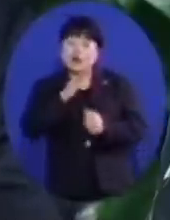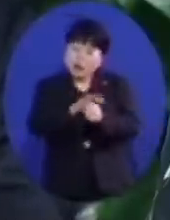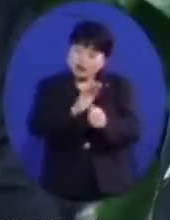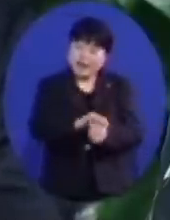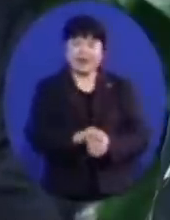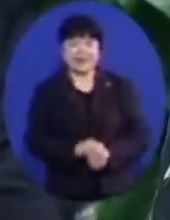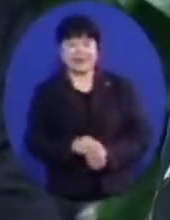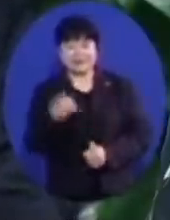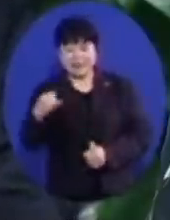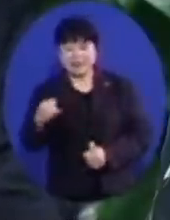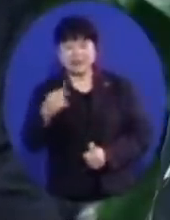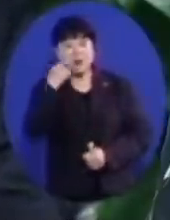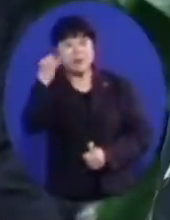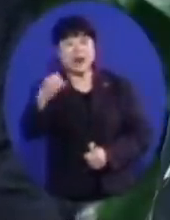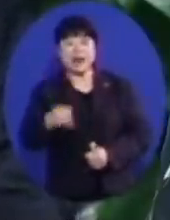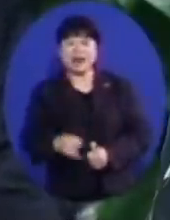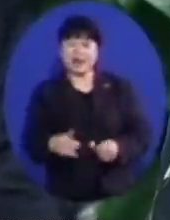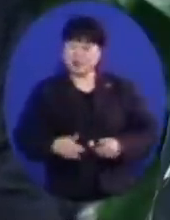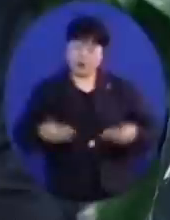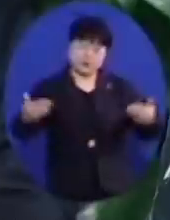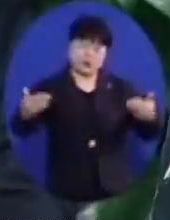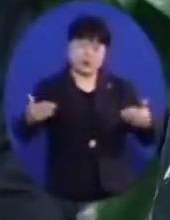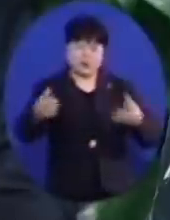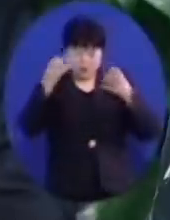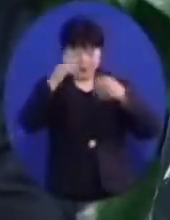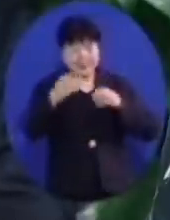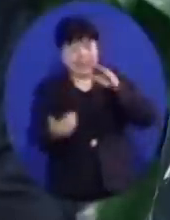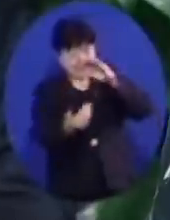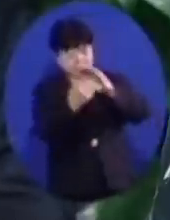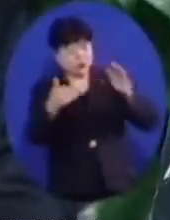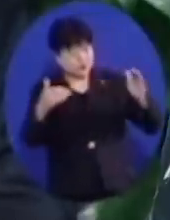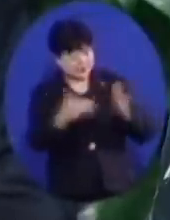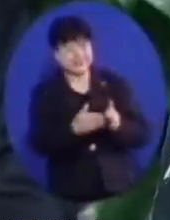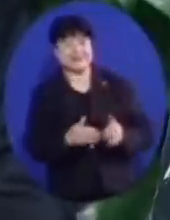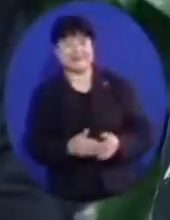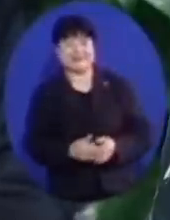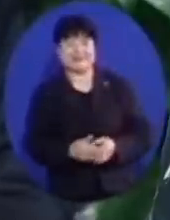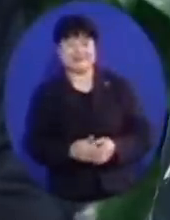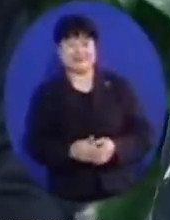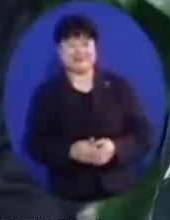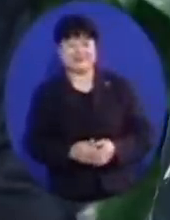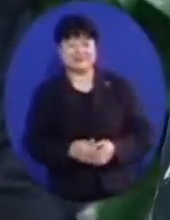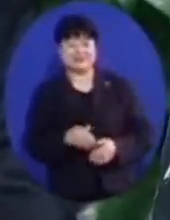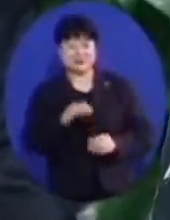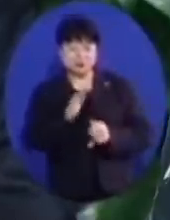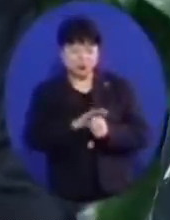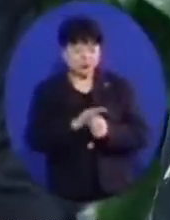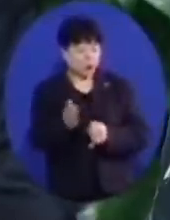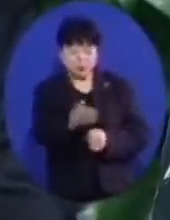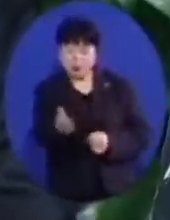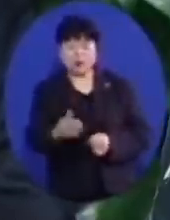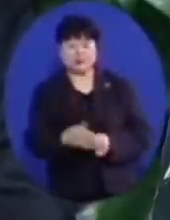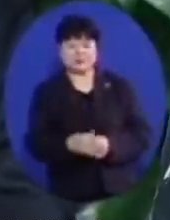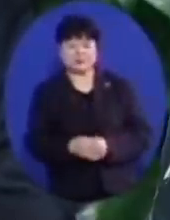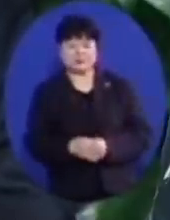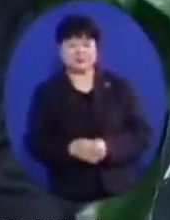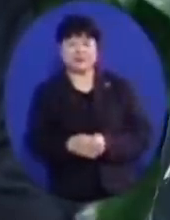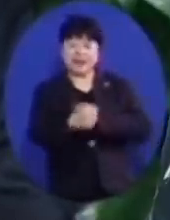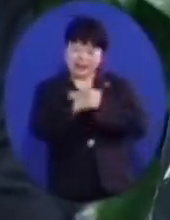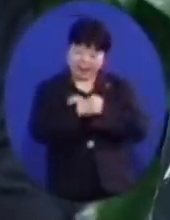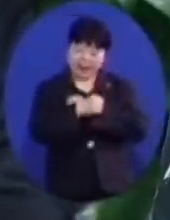그런 소리 하지 마라 내가 고생해서 다 했으니 날 보고 칭찬을 할 것이지 네가 훼방하지